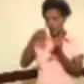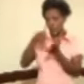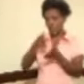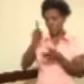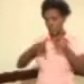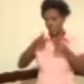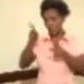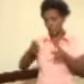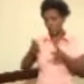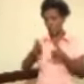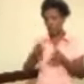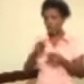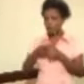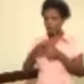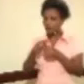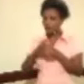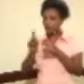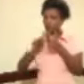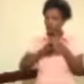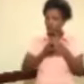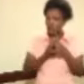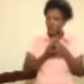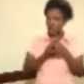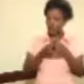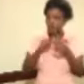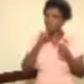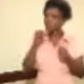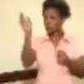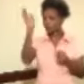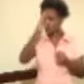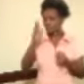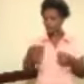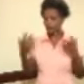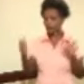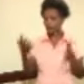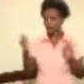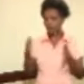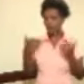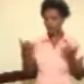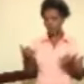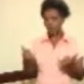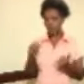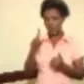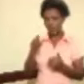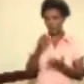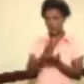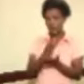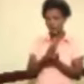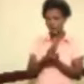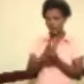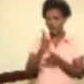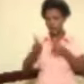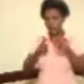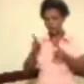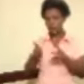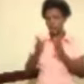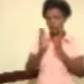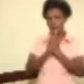un bagage qui commençait, mais qui pas fini jusqu'à présent, c'est le recensement de monde qui l'a eu et mandé